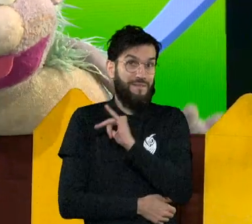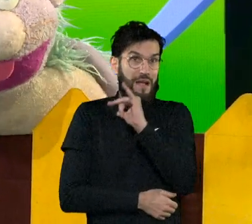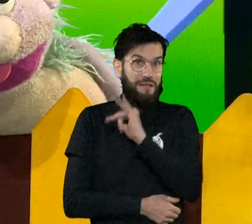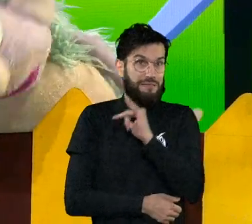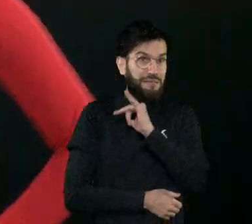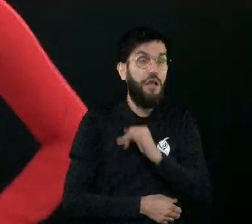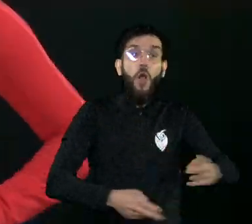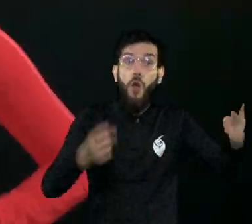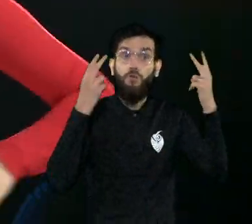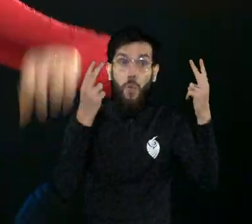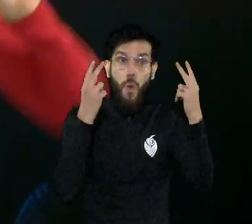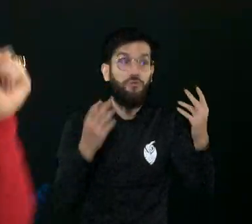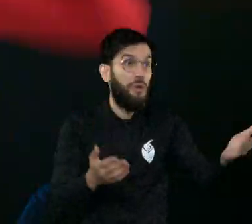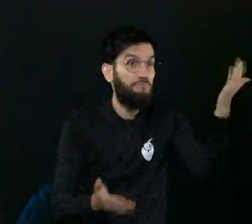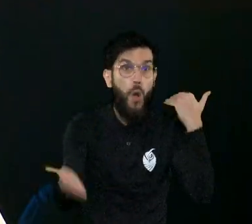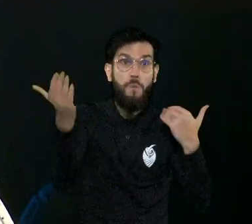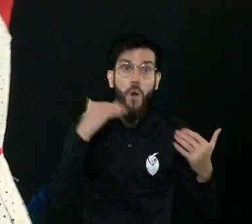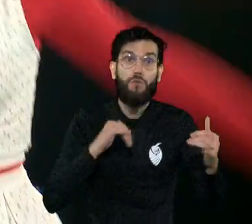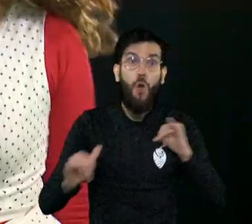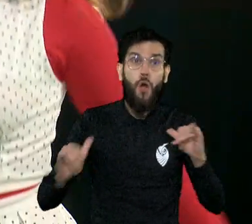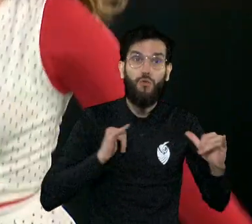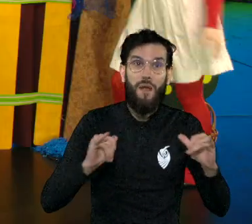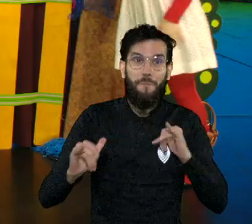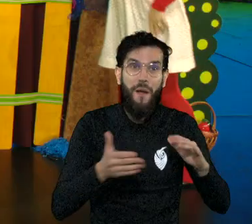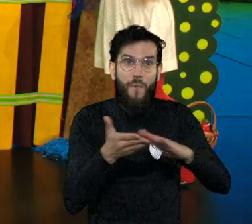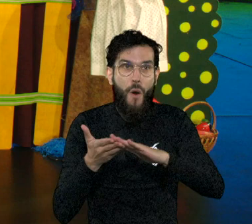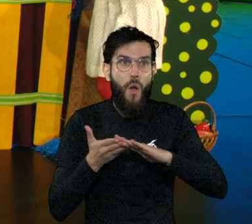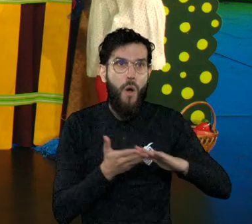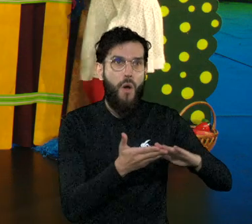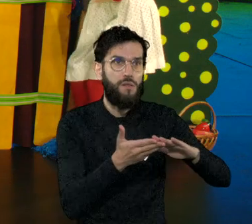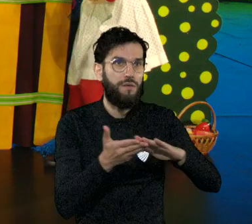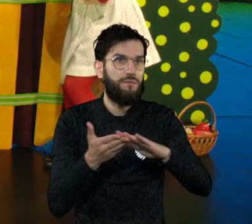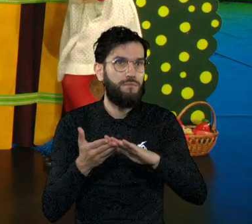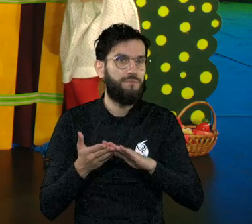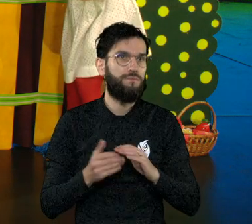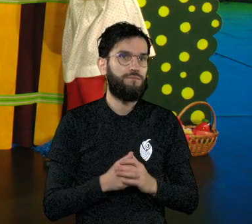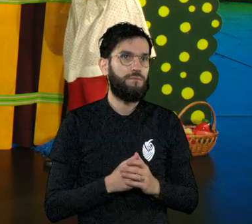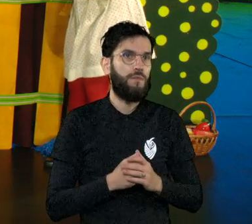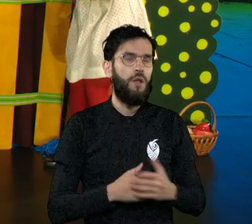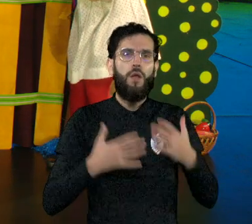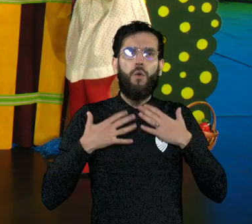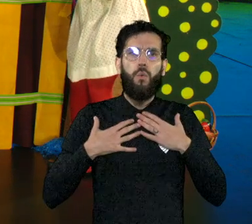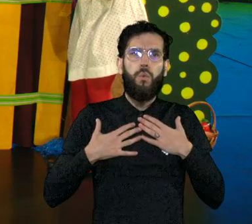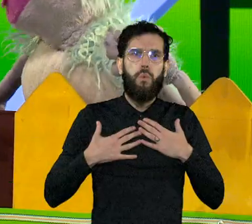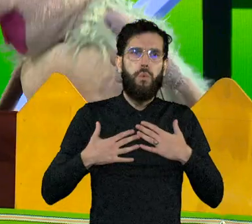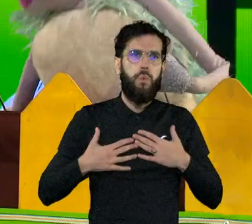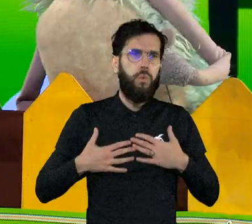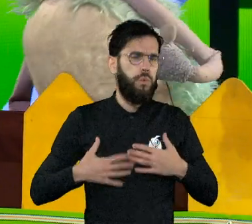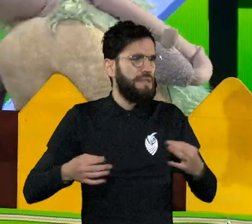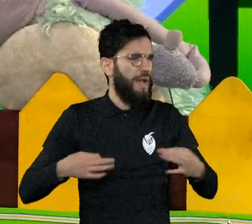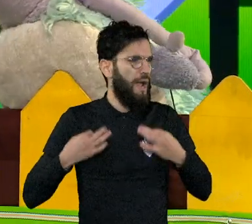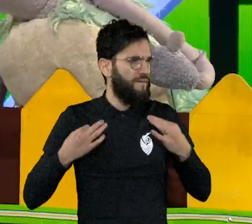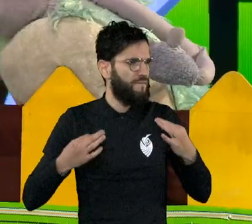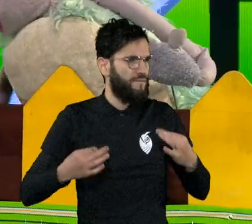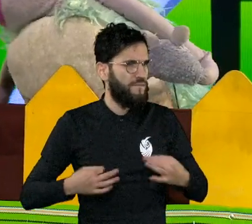Hlavne poď športovať. Zdravom. mojom tele vraj